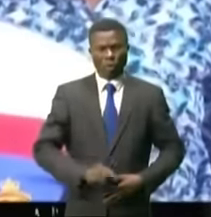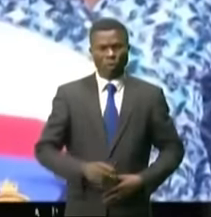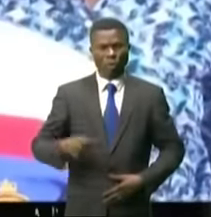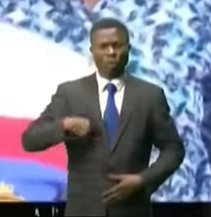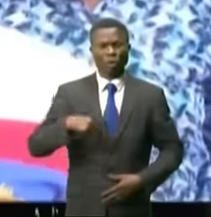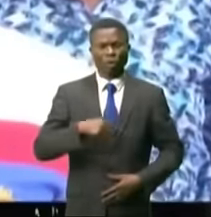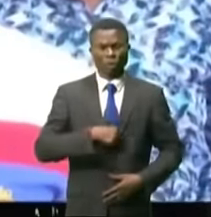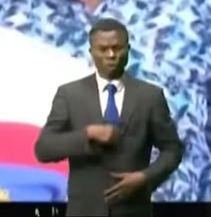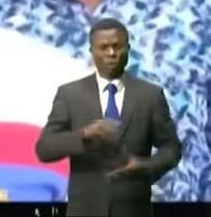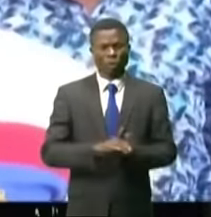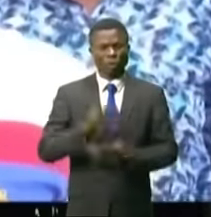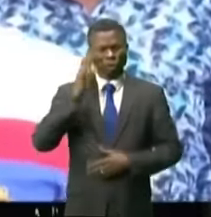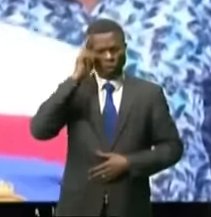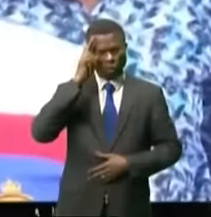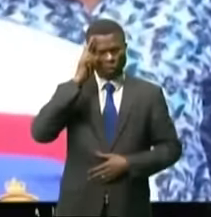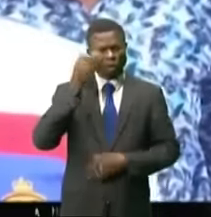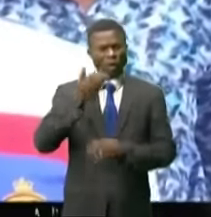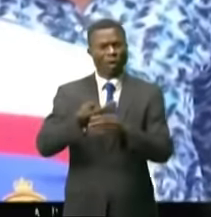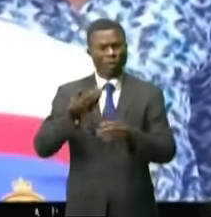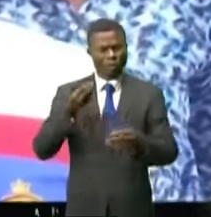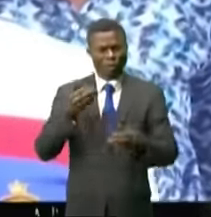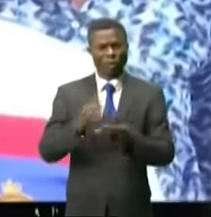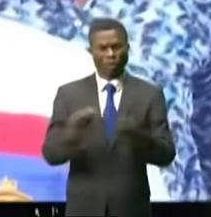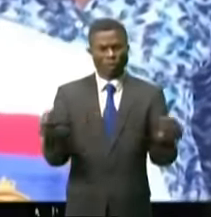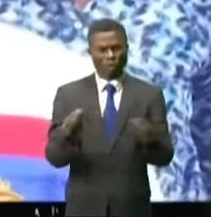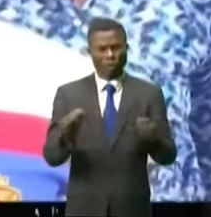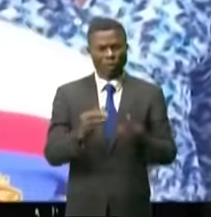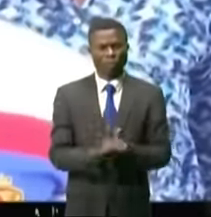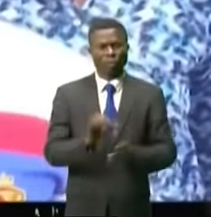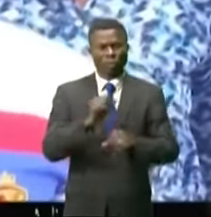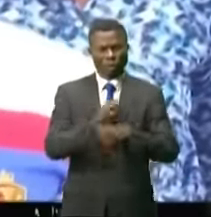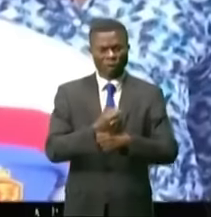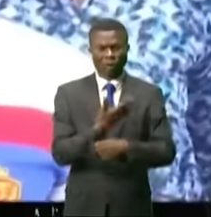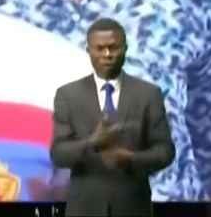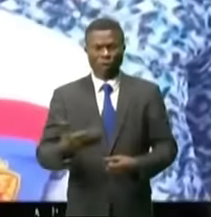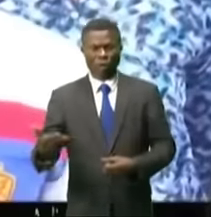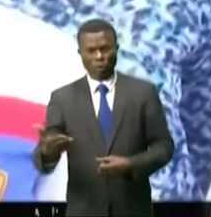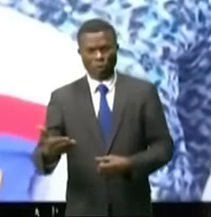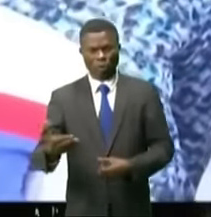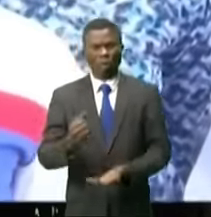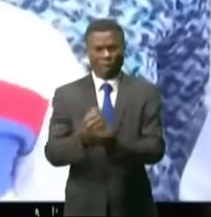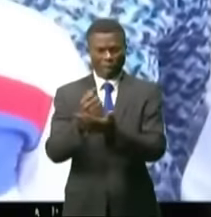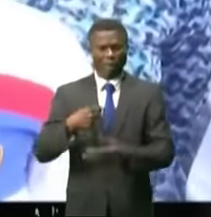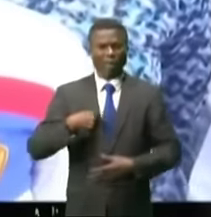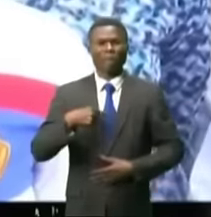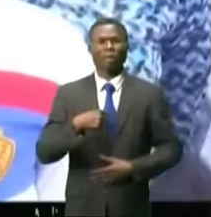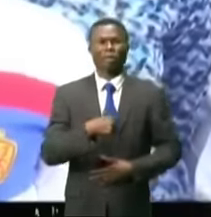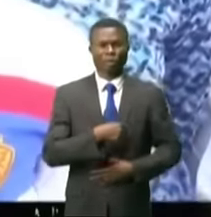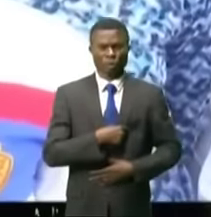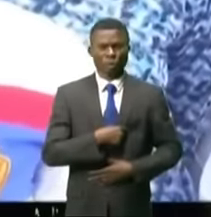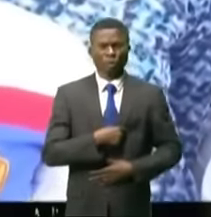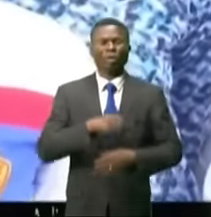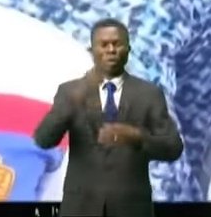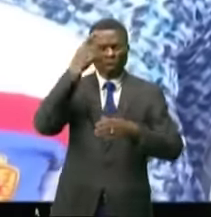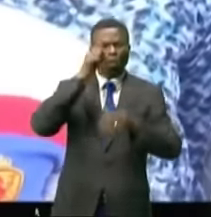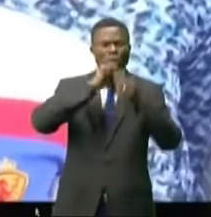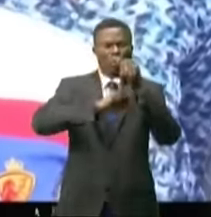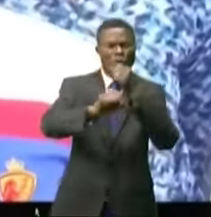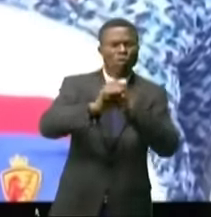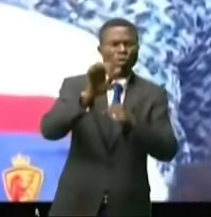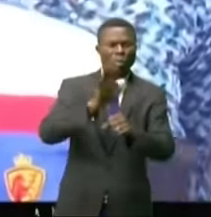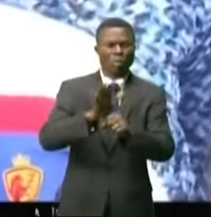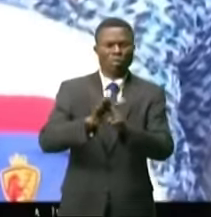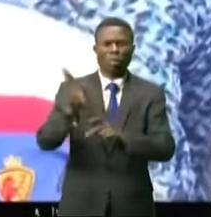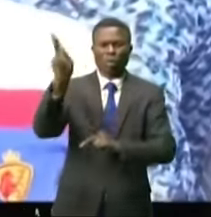avons réfléchi d'avance afin de pouvoir créer quelque chose qui va nous permettre de sensibiliser massivement